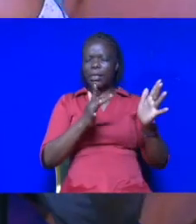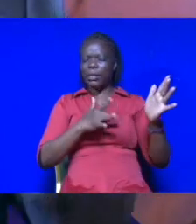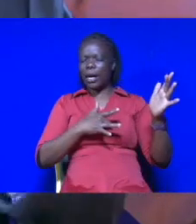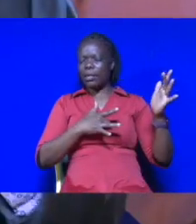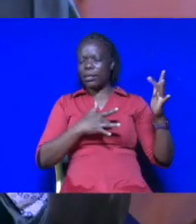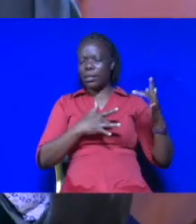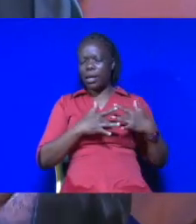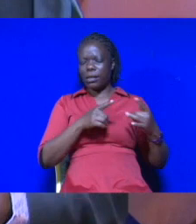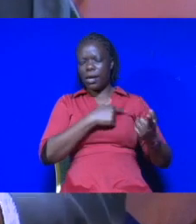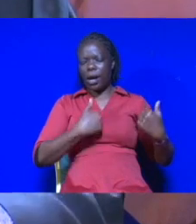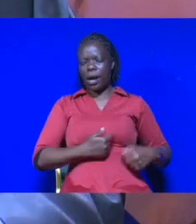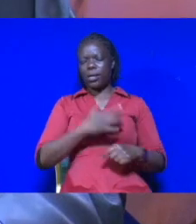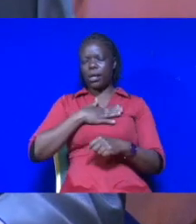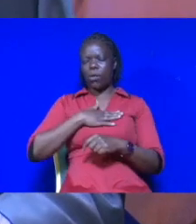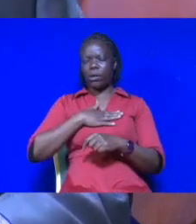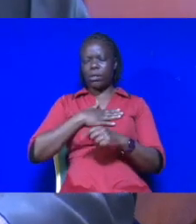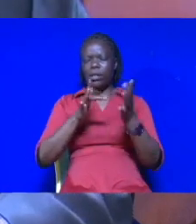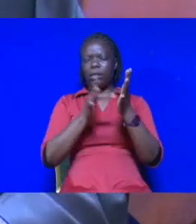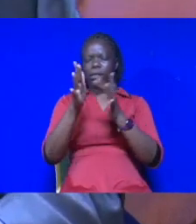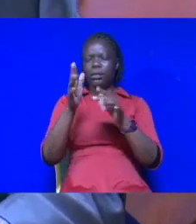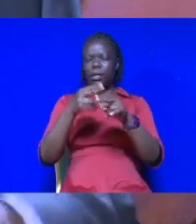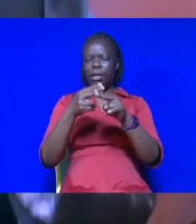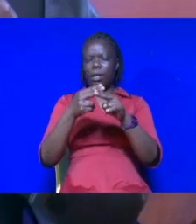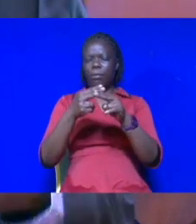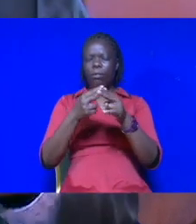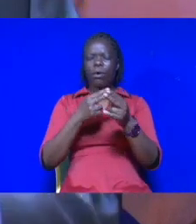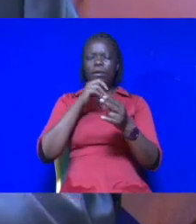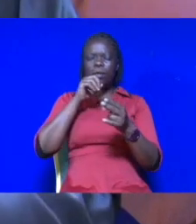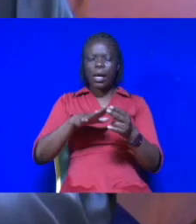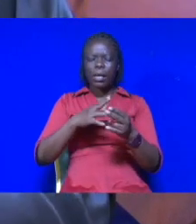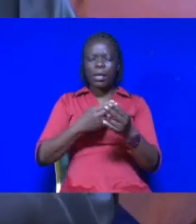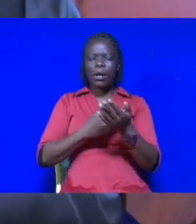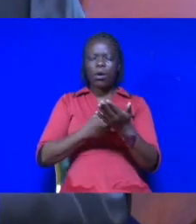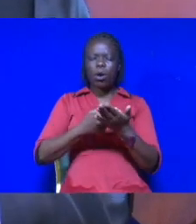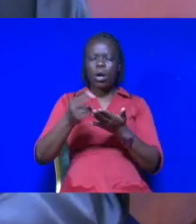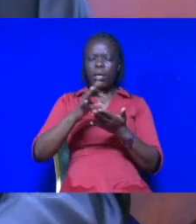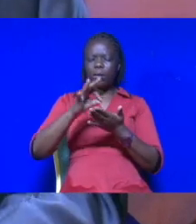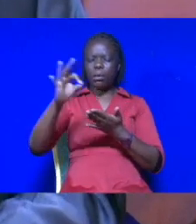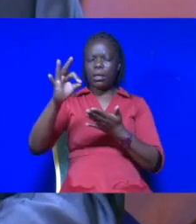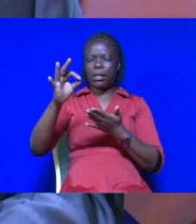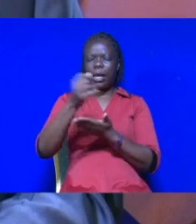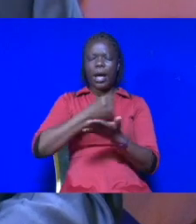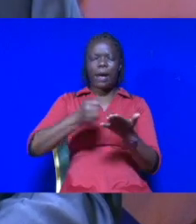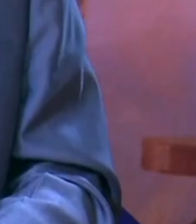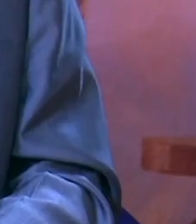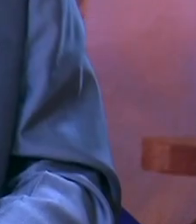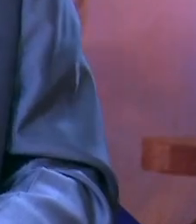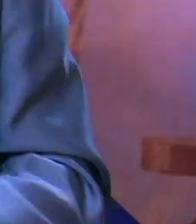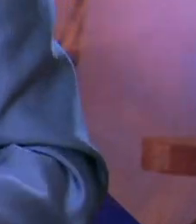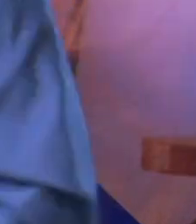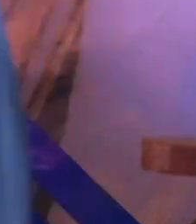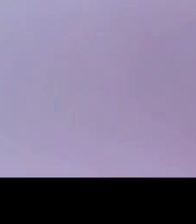mioyo yetu. Ni katika jina la Baba, Mwana na Roho Mtakatifu. Amen.